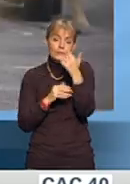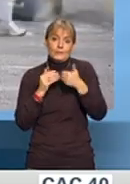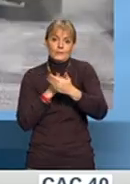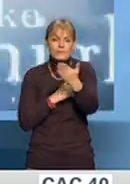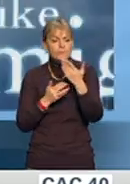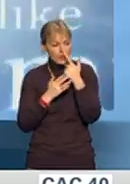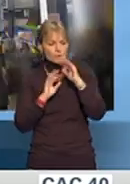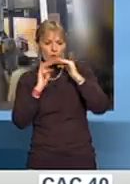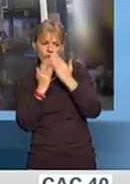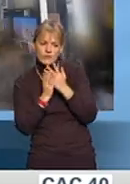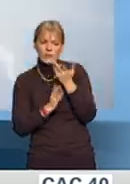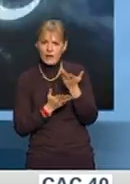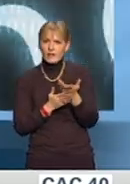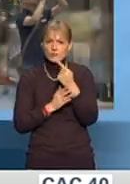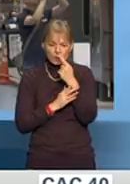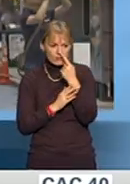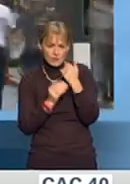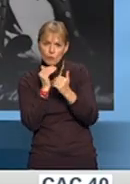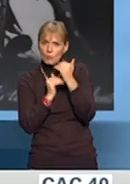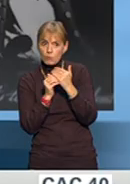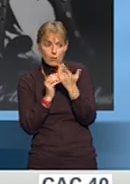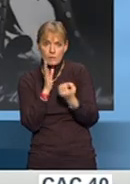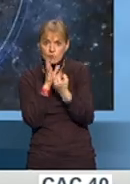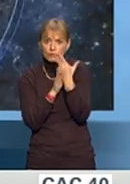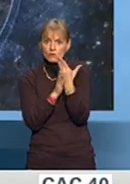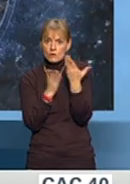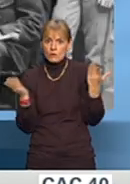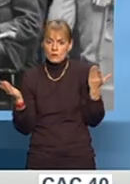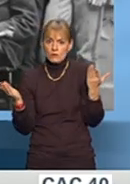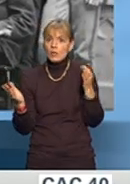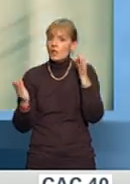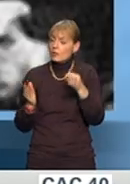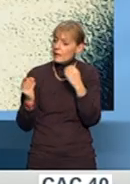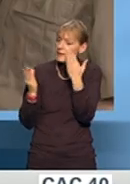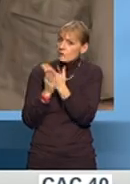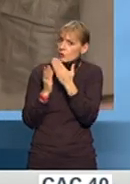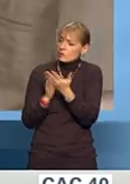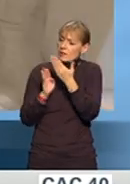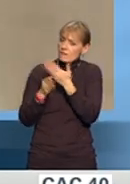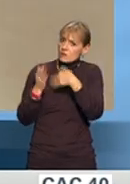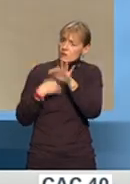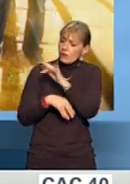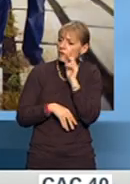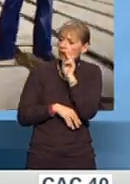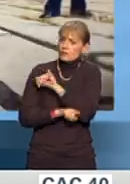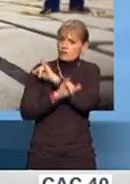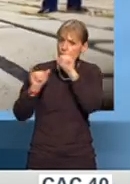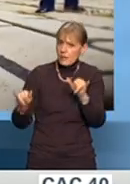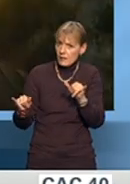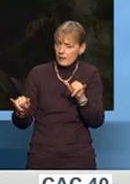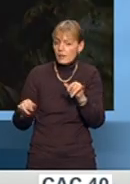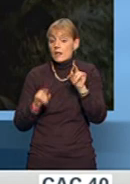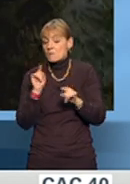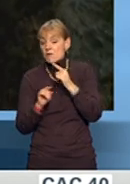plupart des programmes sont des documentaires inédits à la télévision gratuite en France. Très peu de documentaires déjà vus en France. Des documentaires pour